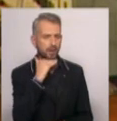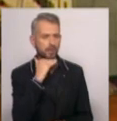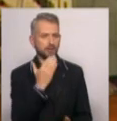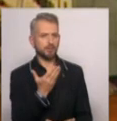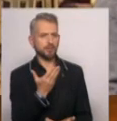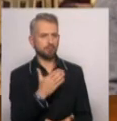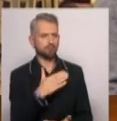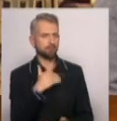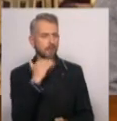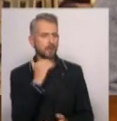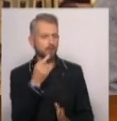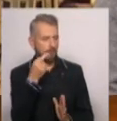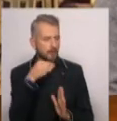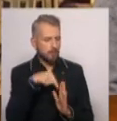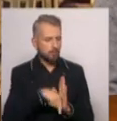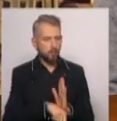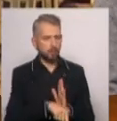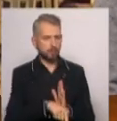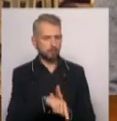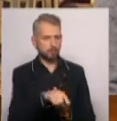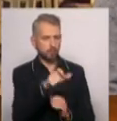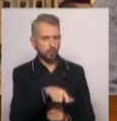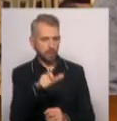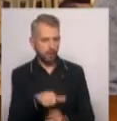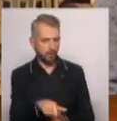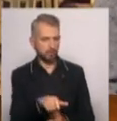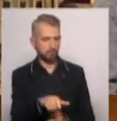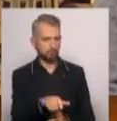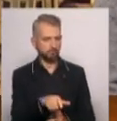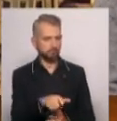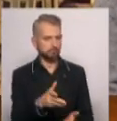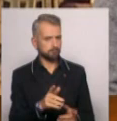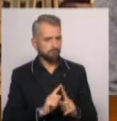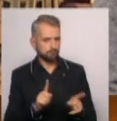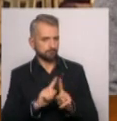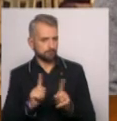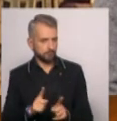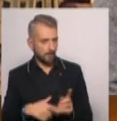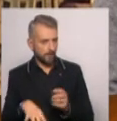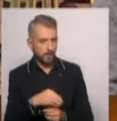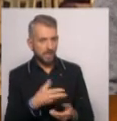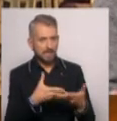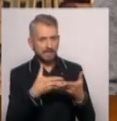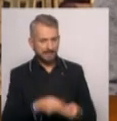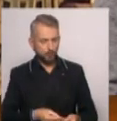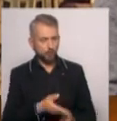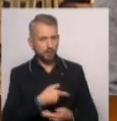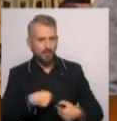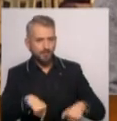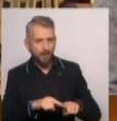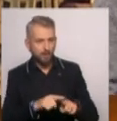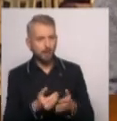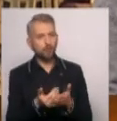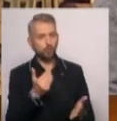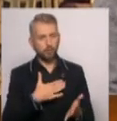достатньо глибоких людей і особистостей. І тому тиснути на нас і до виходу